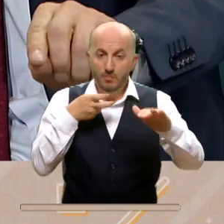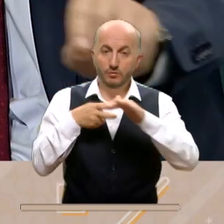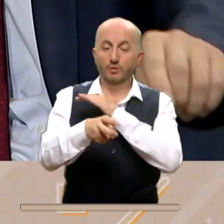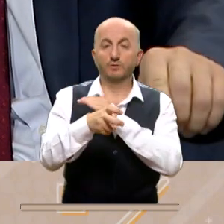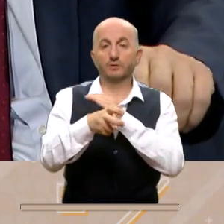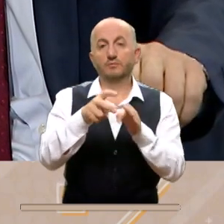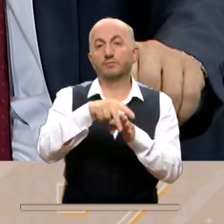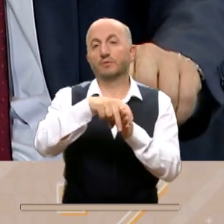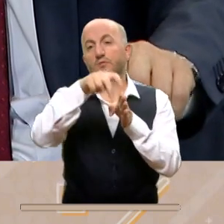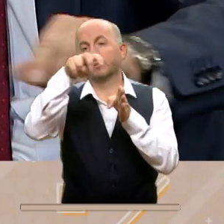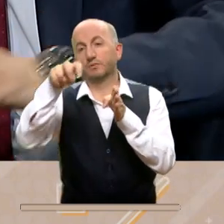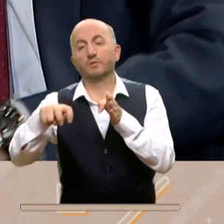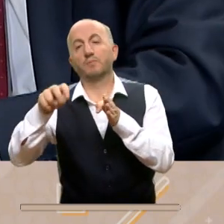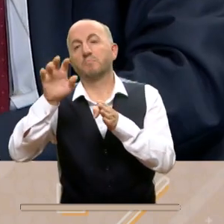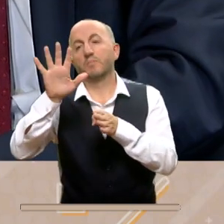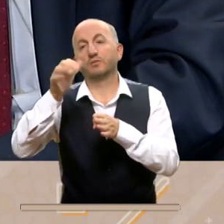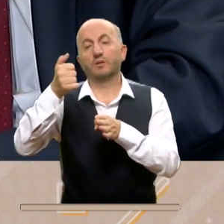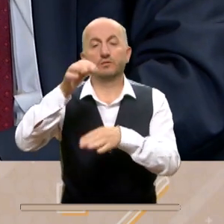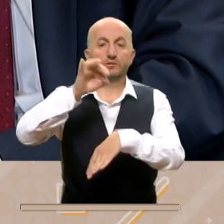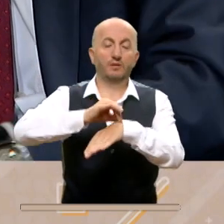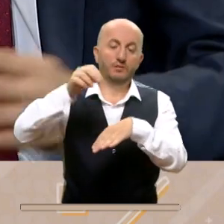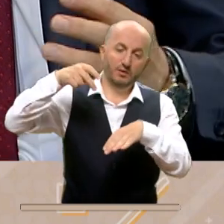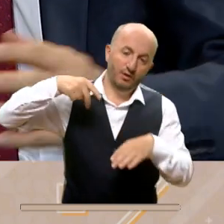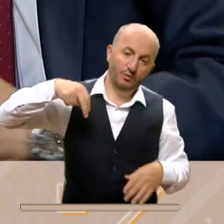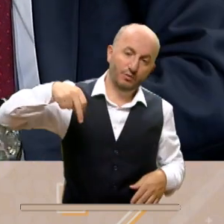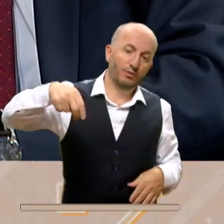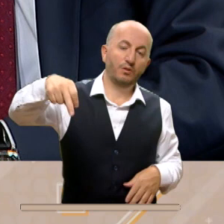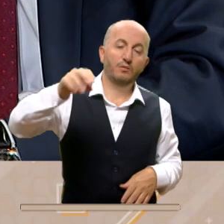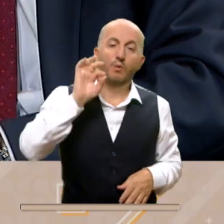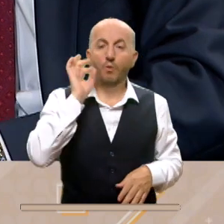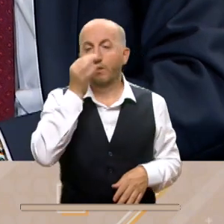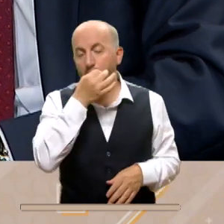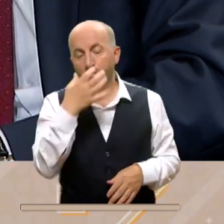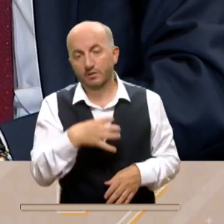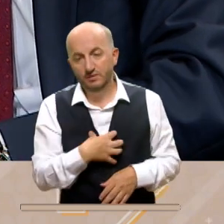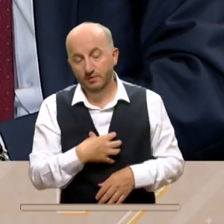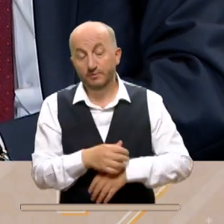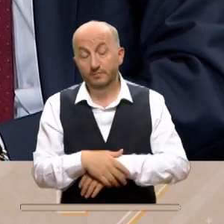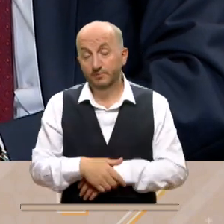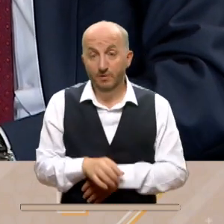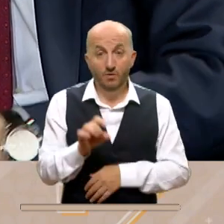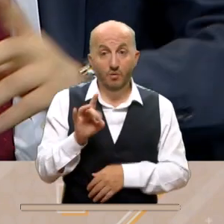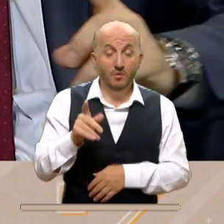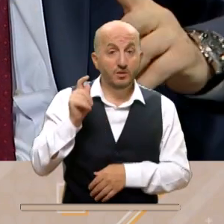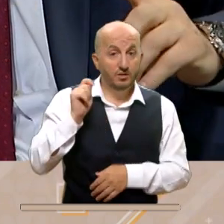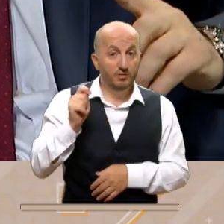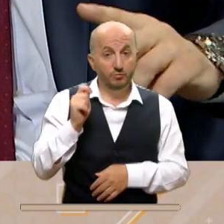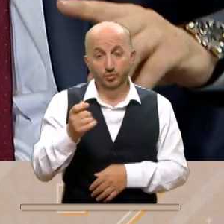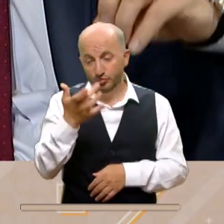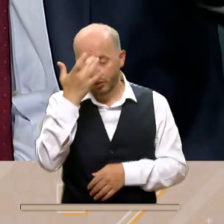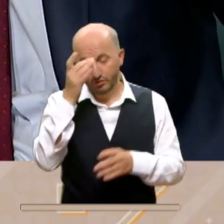inildiğinde 5-6 dakikalık bir yürüyüşle ulaşabilecekleri şekilde bir kolaylığa sahip. 15 Temmuz Şehitler Köprüsü